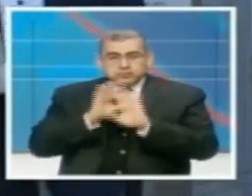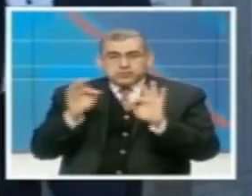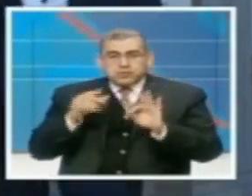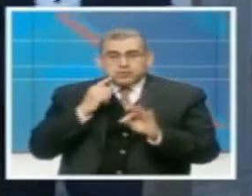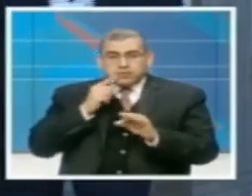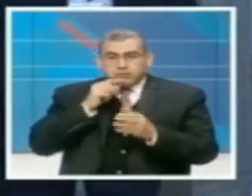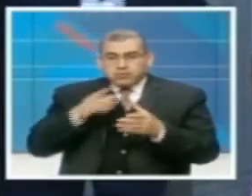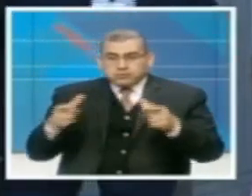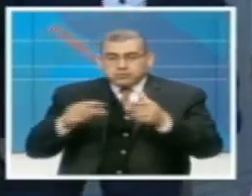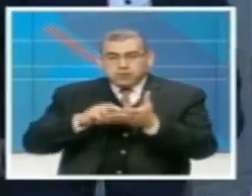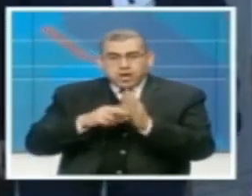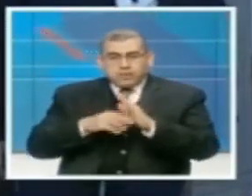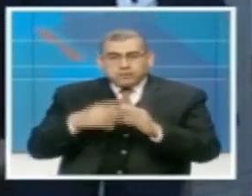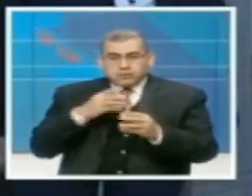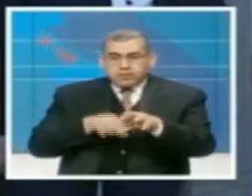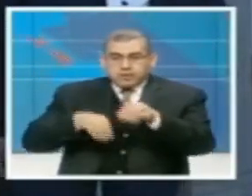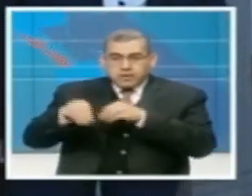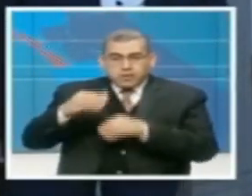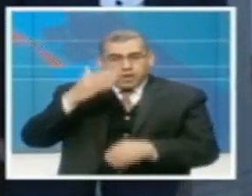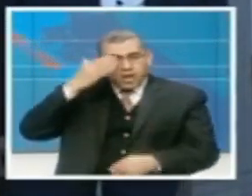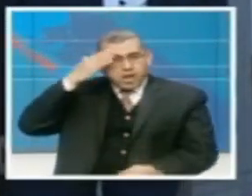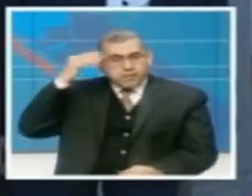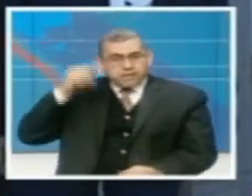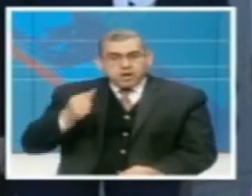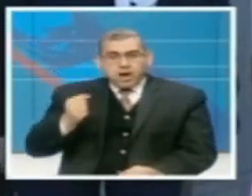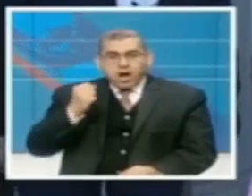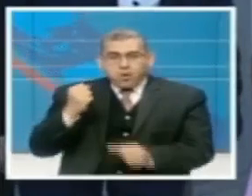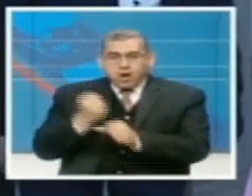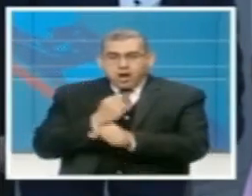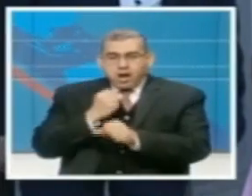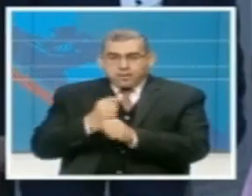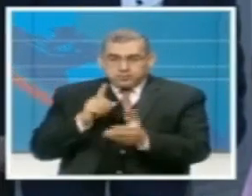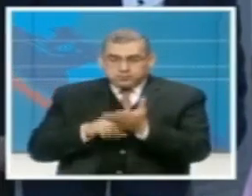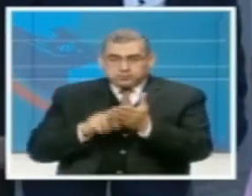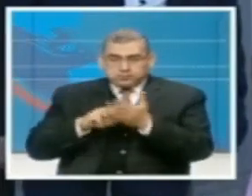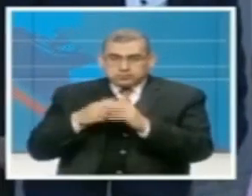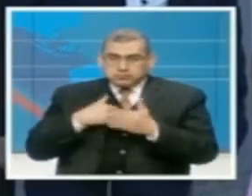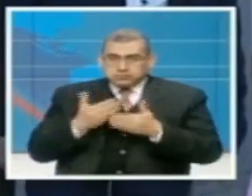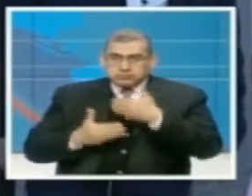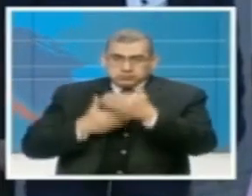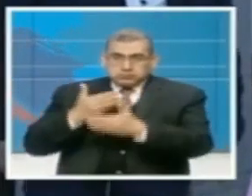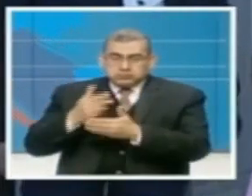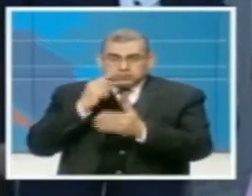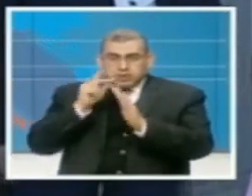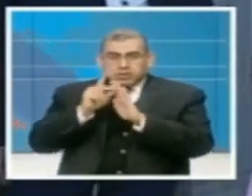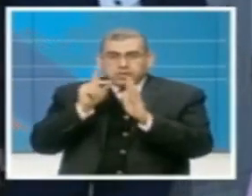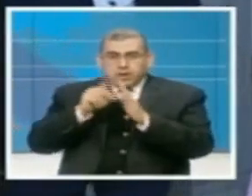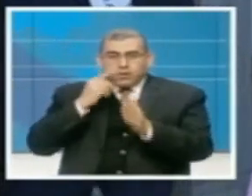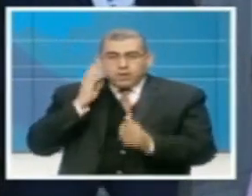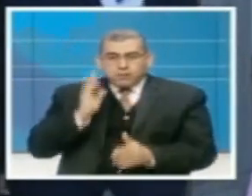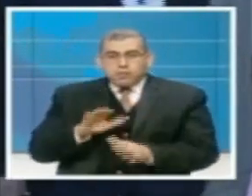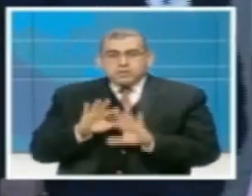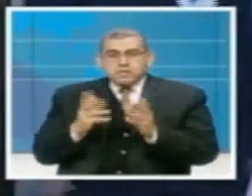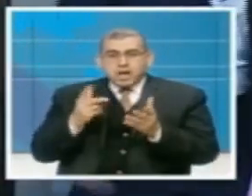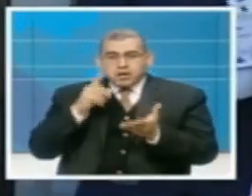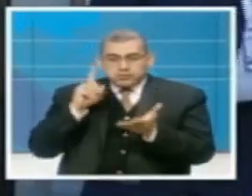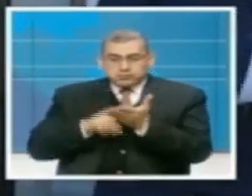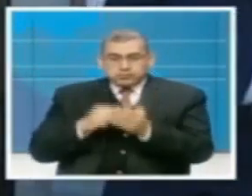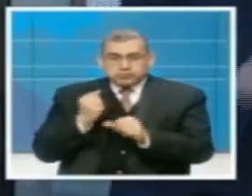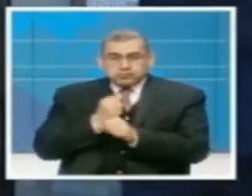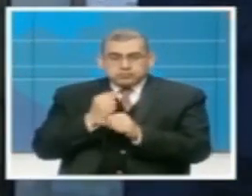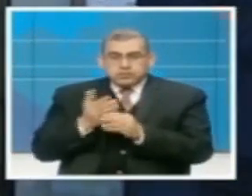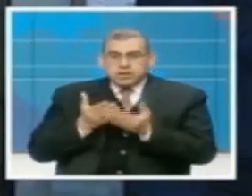الصحية بتبادل خبرات قوية في هذا المجال، وبنطلع بتوصيات هو كيف نحسن